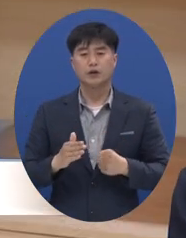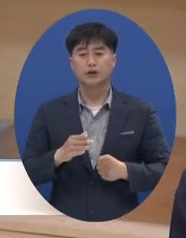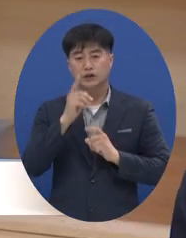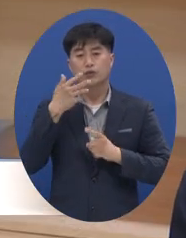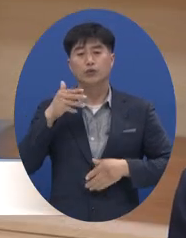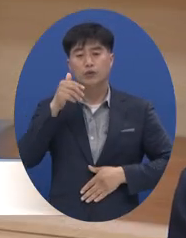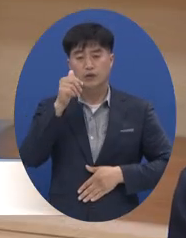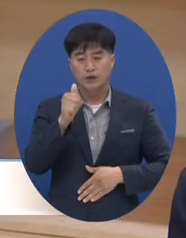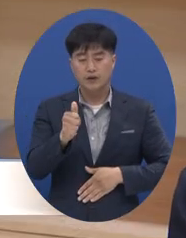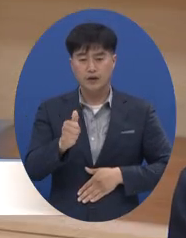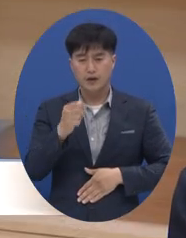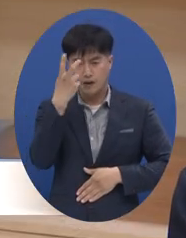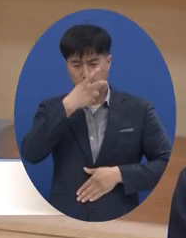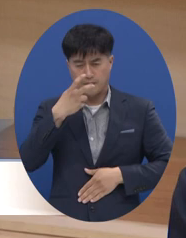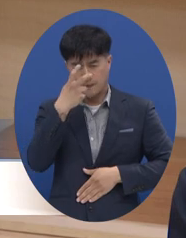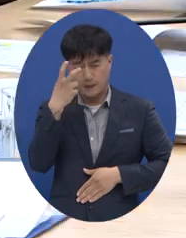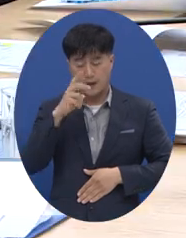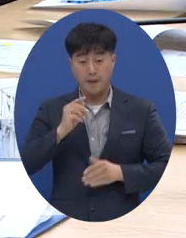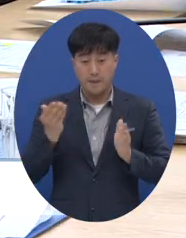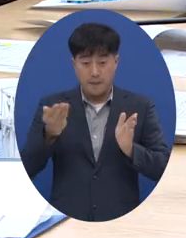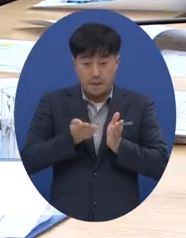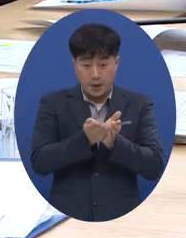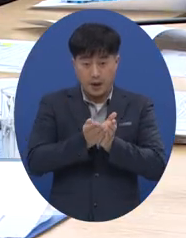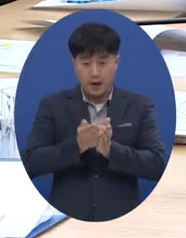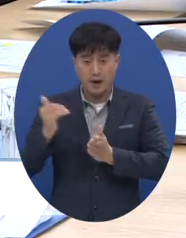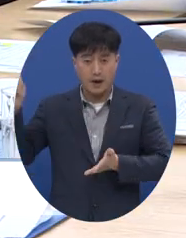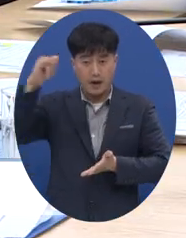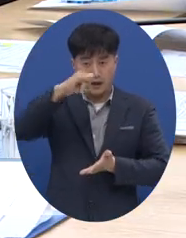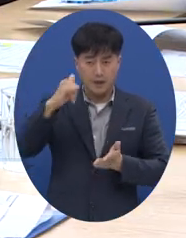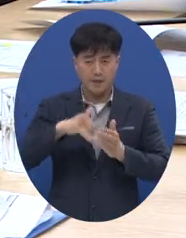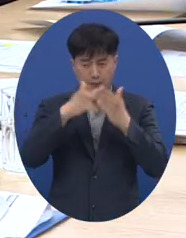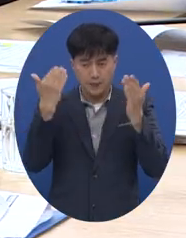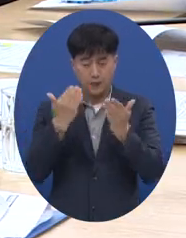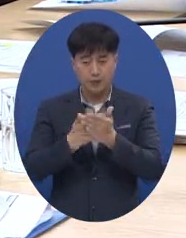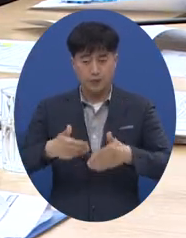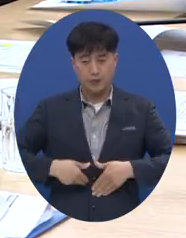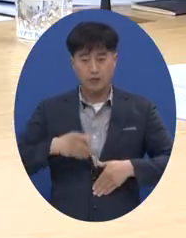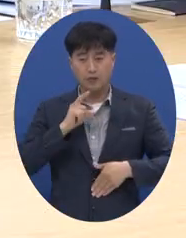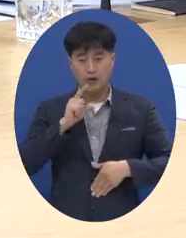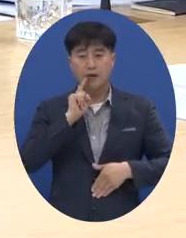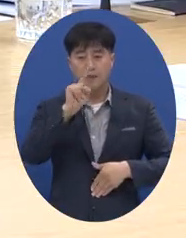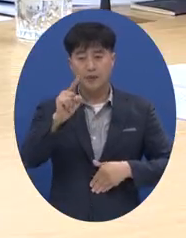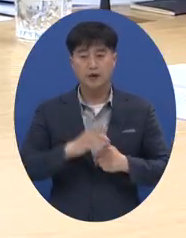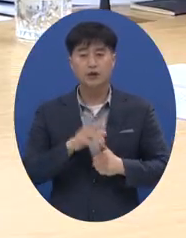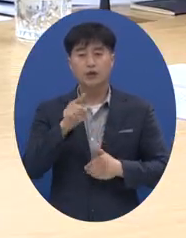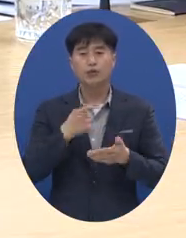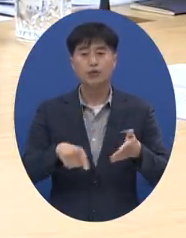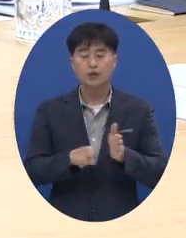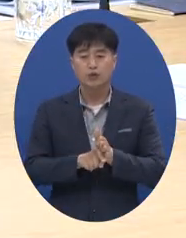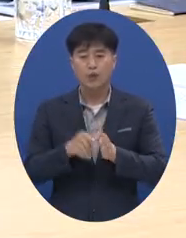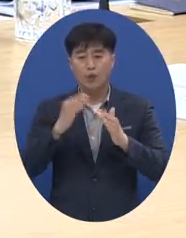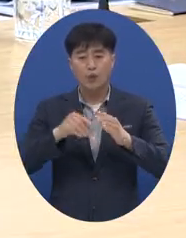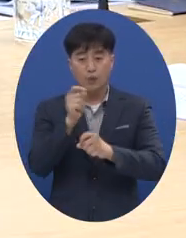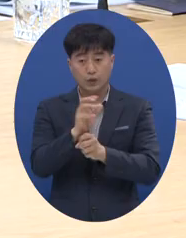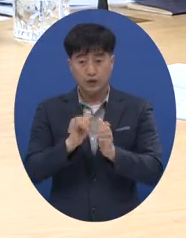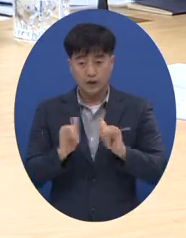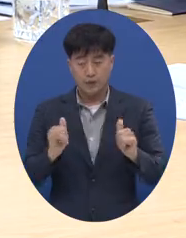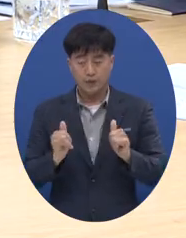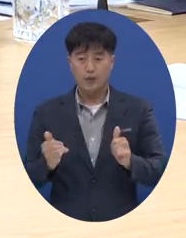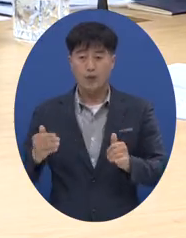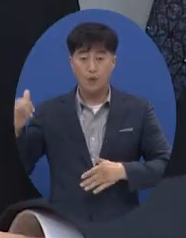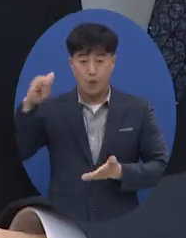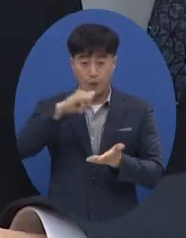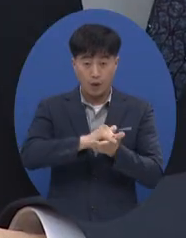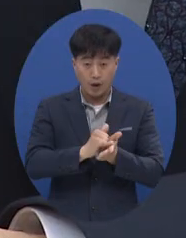이재명 경기도지사는 감시망을 뱃길과 하늘길 모두 차단해야 한다고 강조했습니다. 이를 위해 도 공무원을 공항과